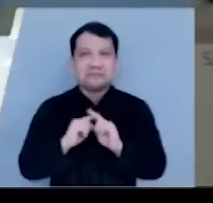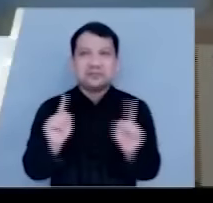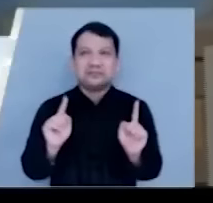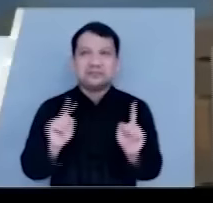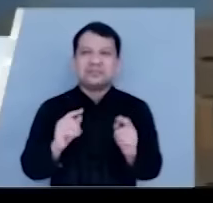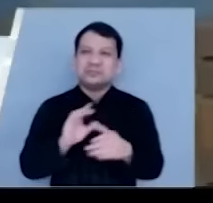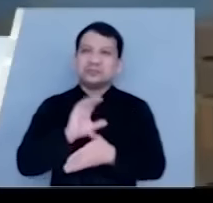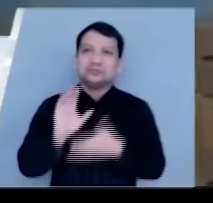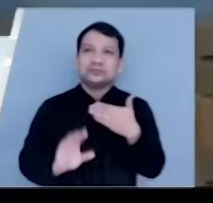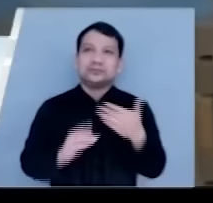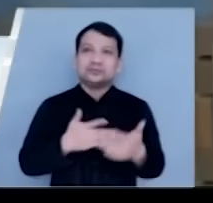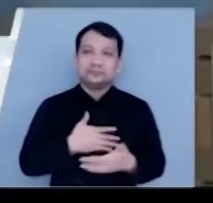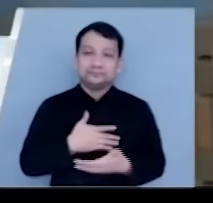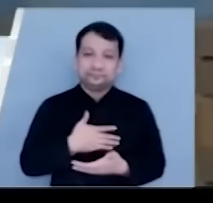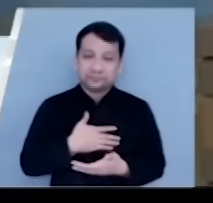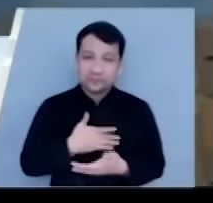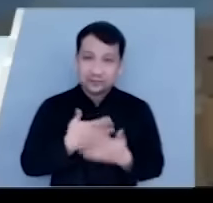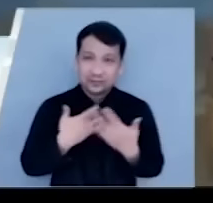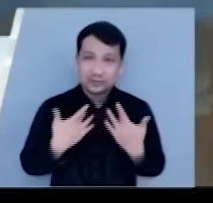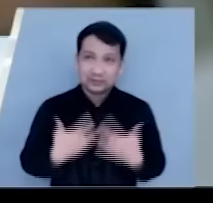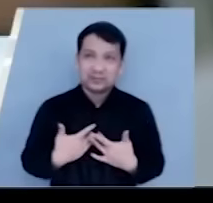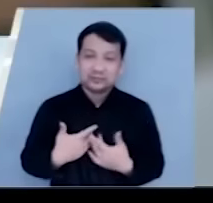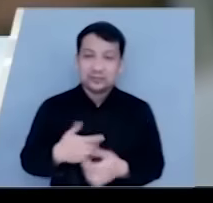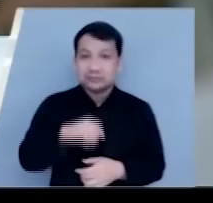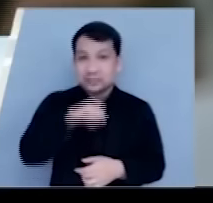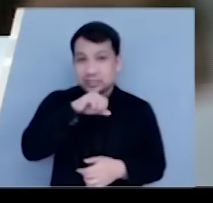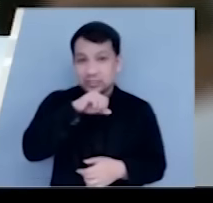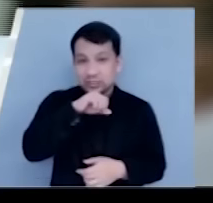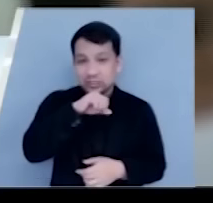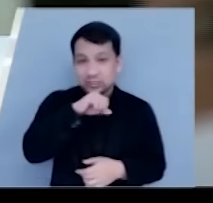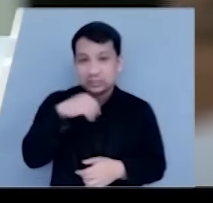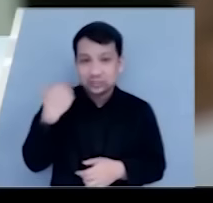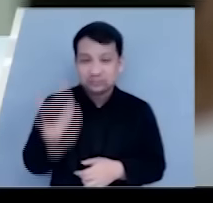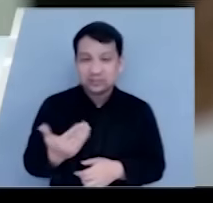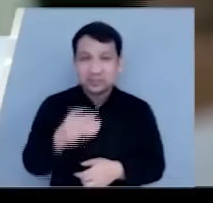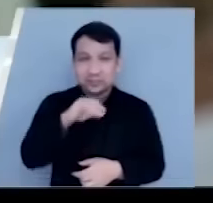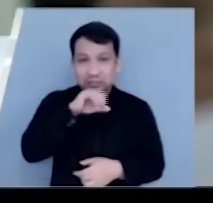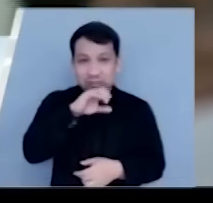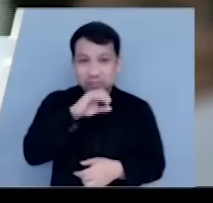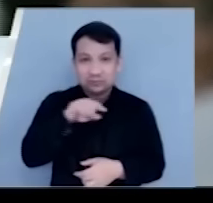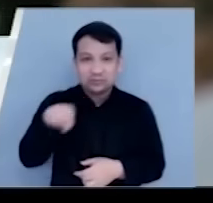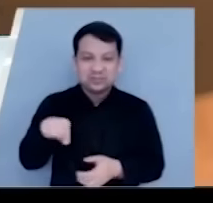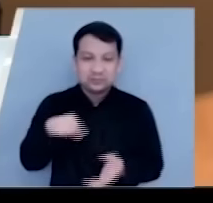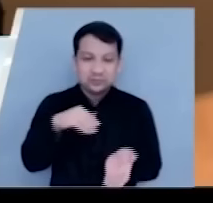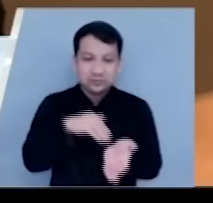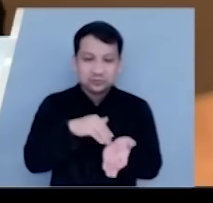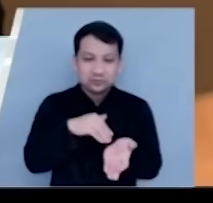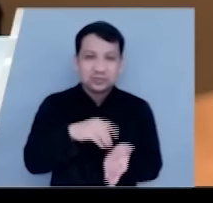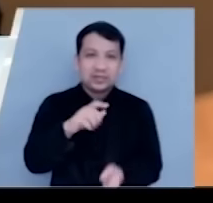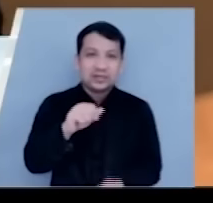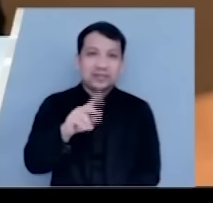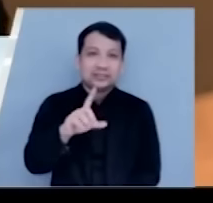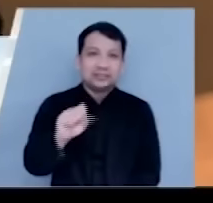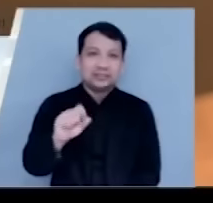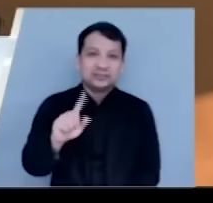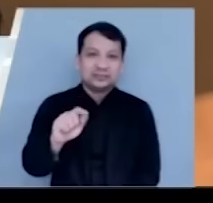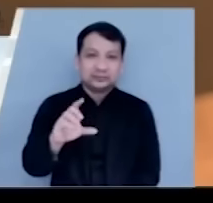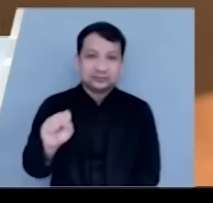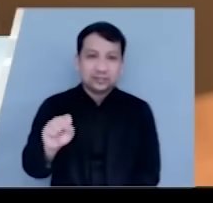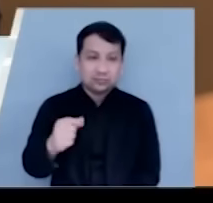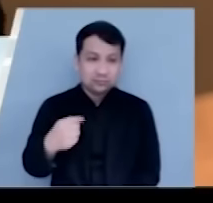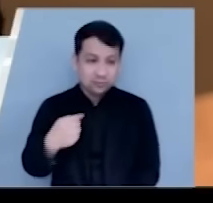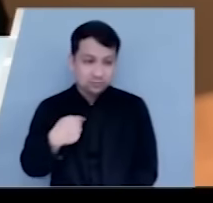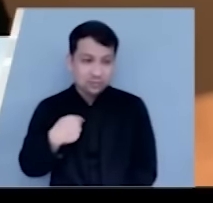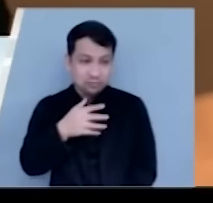dahil para sa yumaong lola raw ang kanyang pagganap bilang Doc Annalyn Santos. Kasi dream niya rin po sa mama ko na